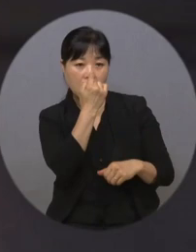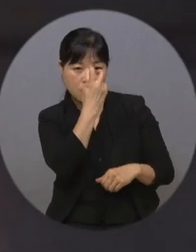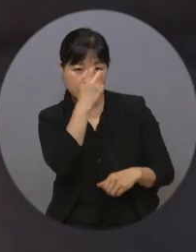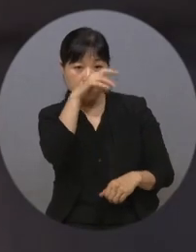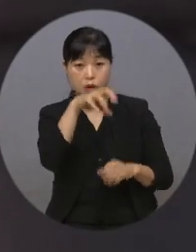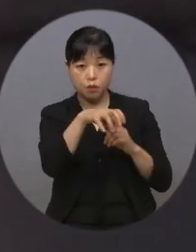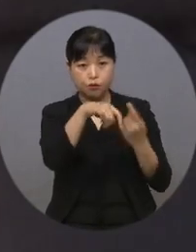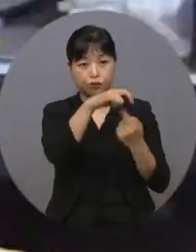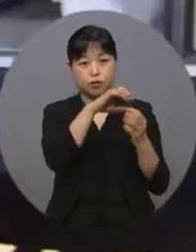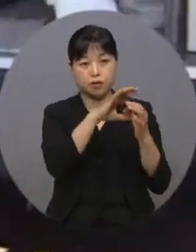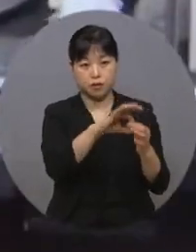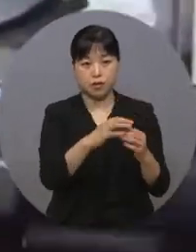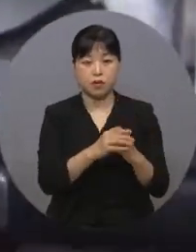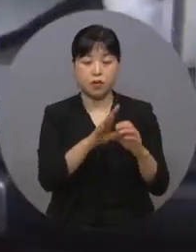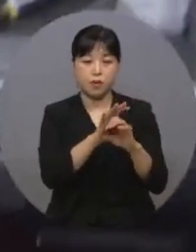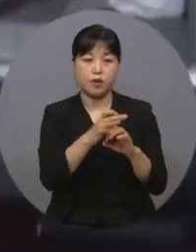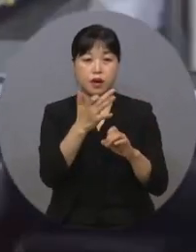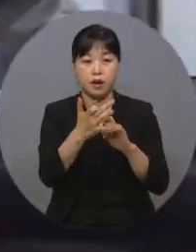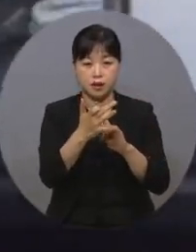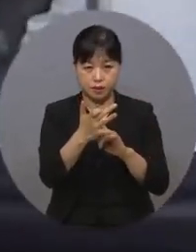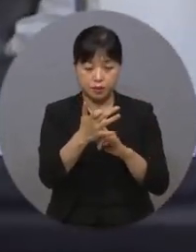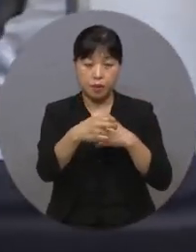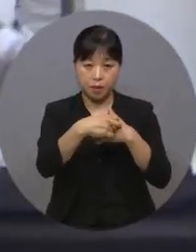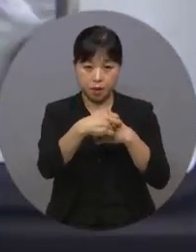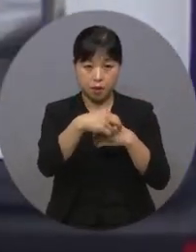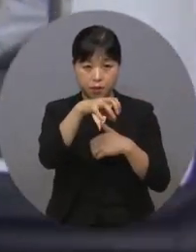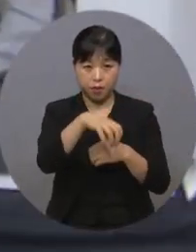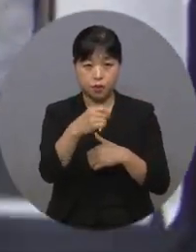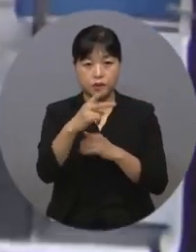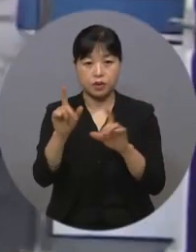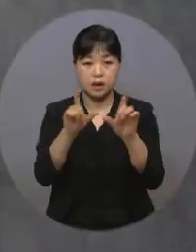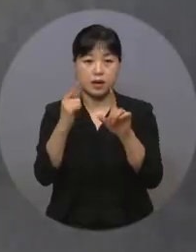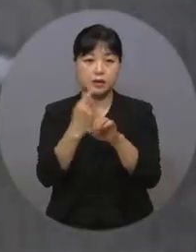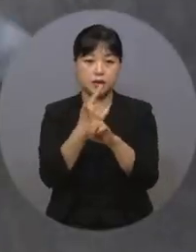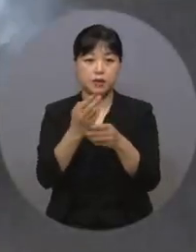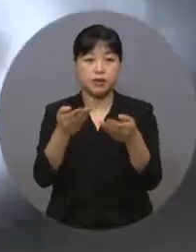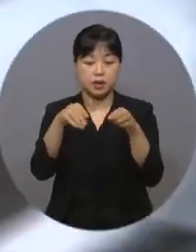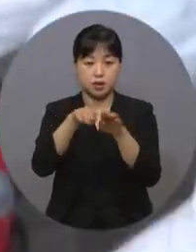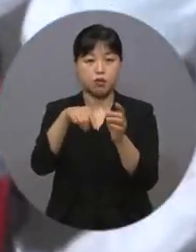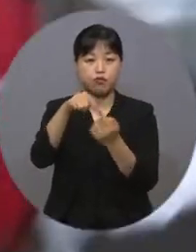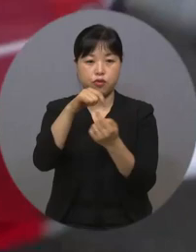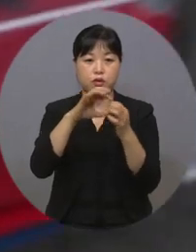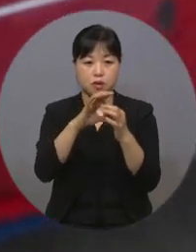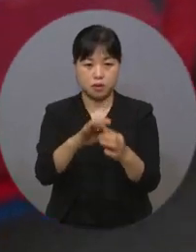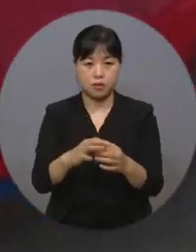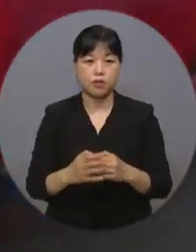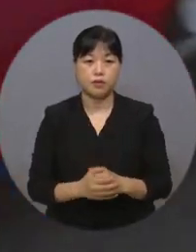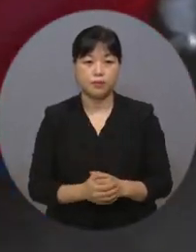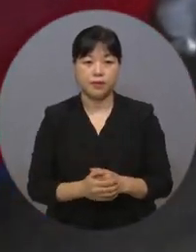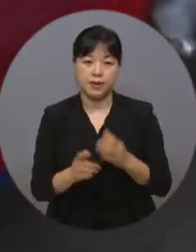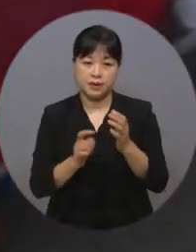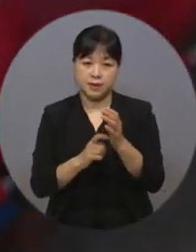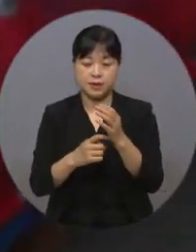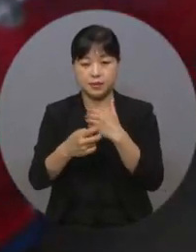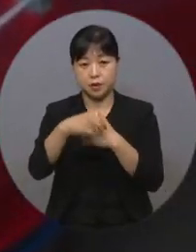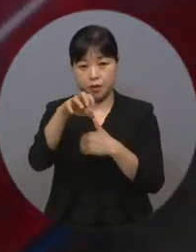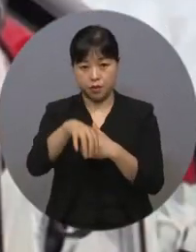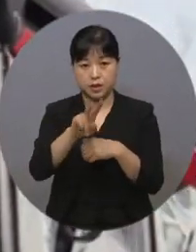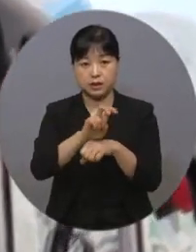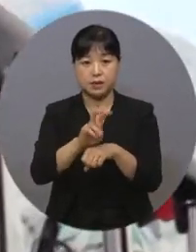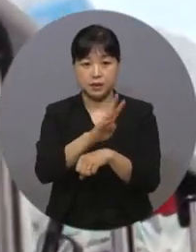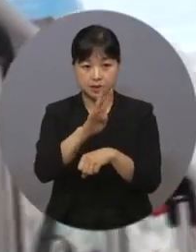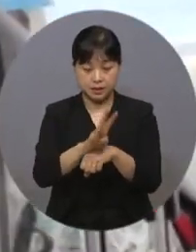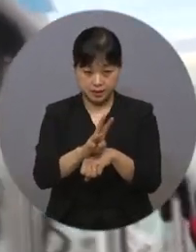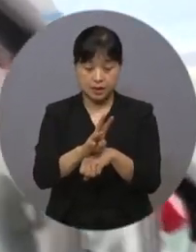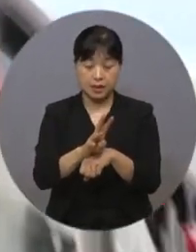없이 운영하고 코로나19 치료병원과 생활치료센터 등은 상시 운영하며 응급의료기관은